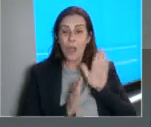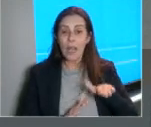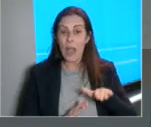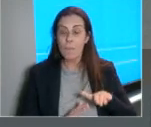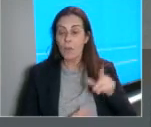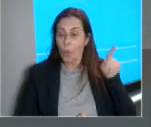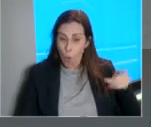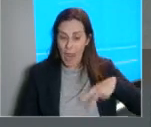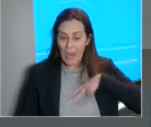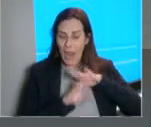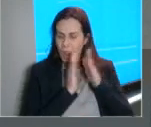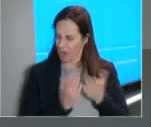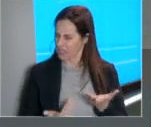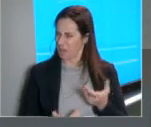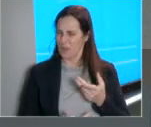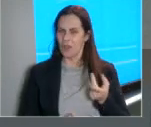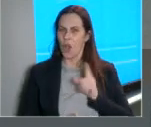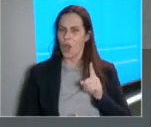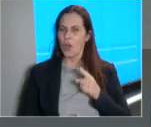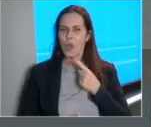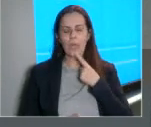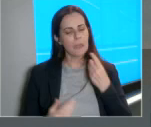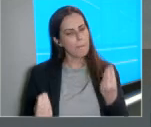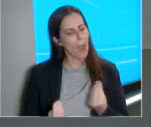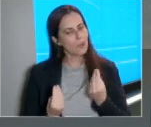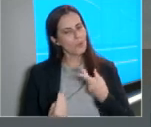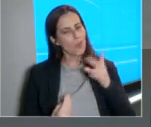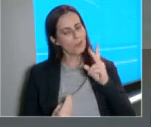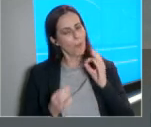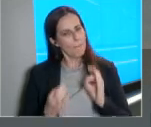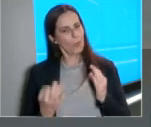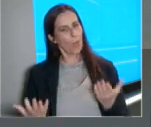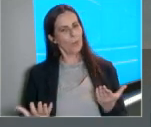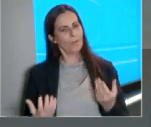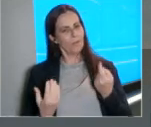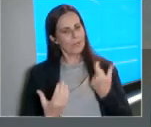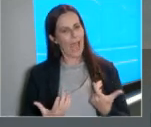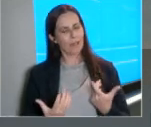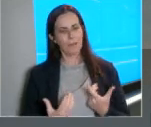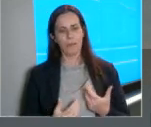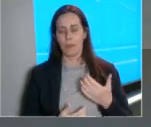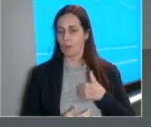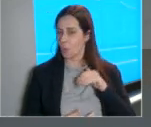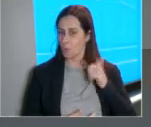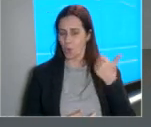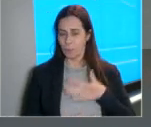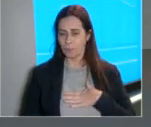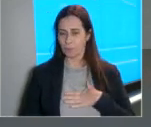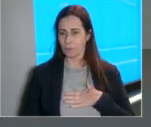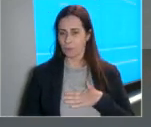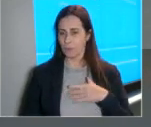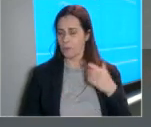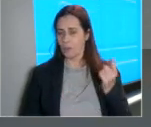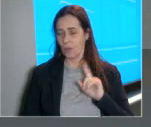גם המצרים. אז למה לא למכות איזשהו קו יותר מתון לפחות? עדן, אנחנו קודם כל לא כל